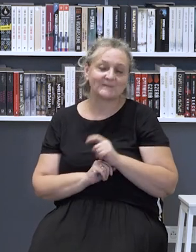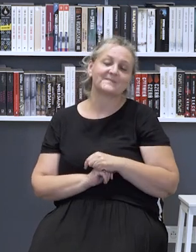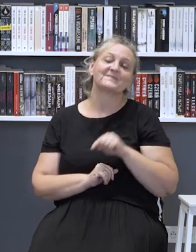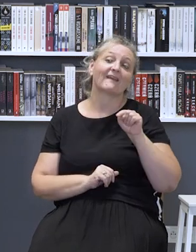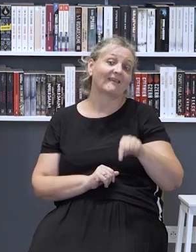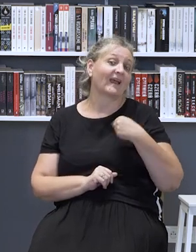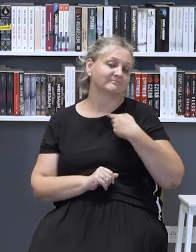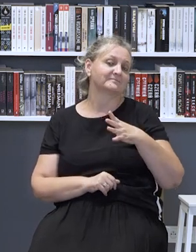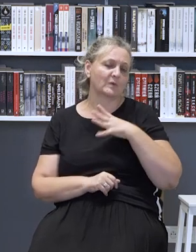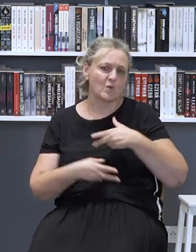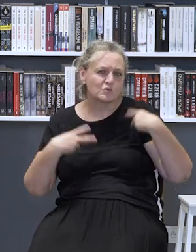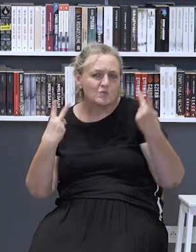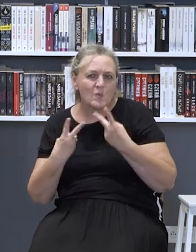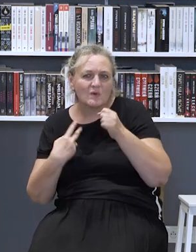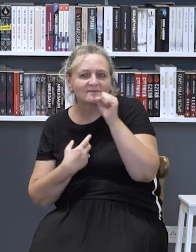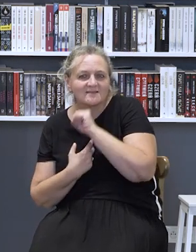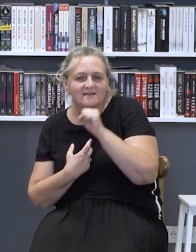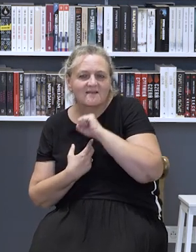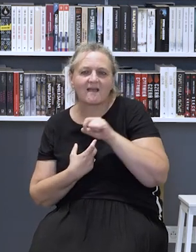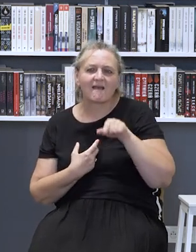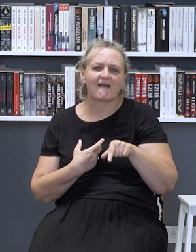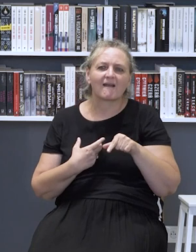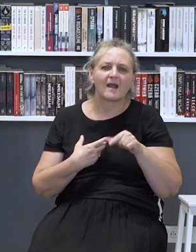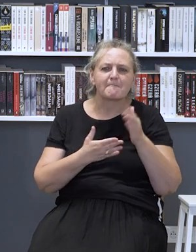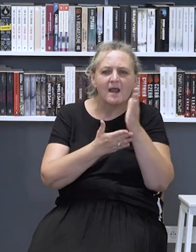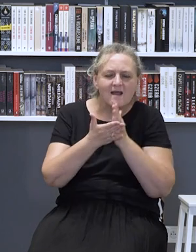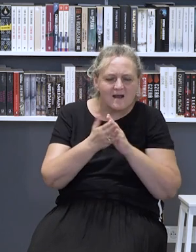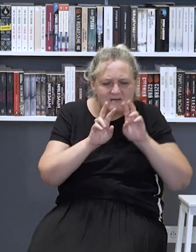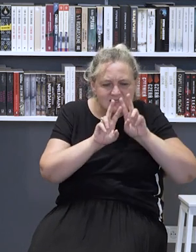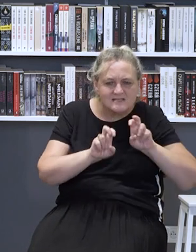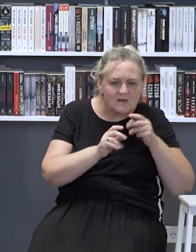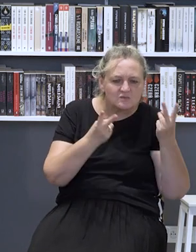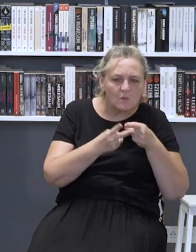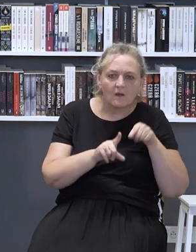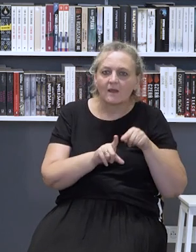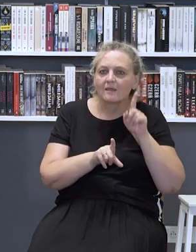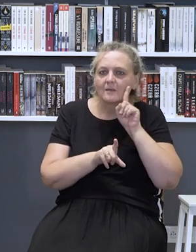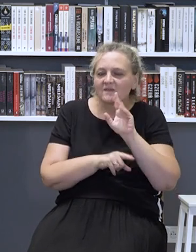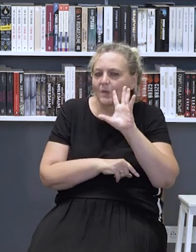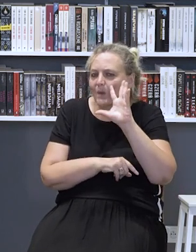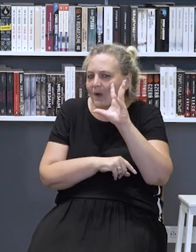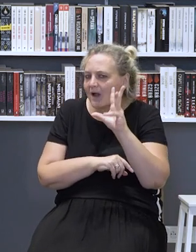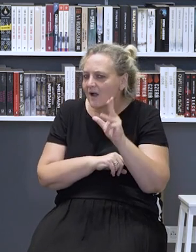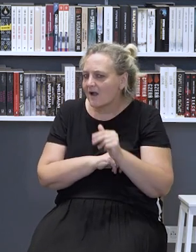No i zaczęłam szukać takich właśnie starych, zdigitalizowanych map. One są bardzo ładne.